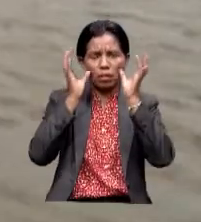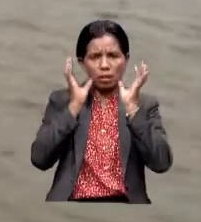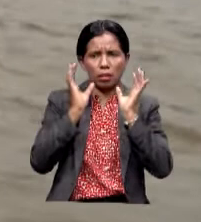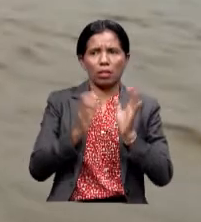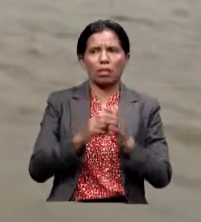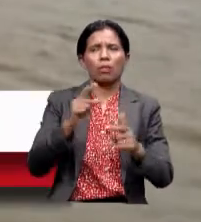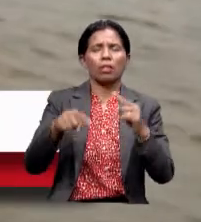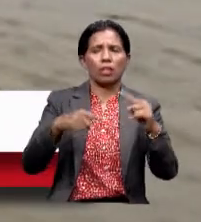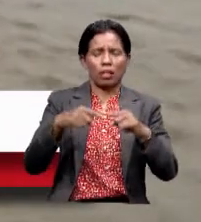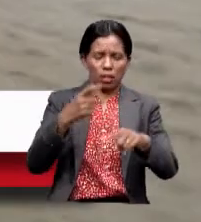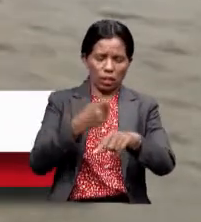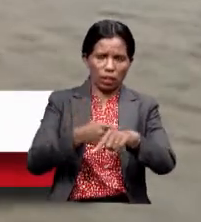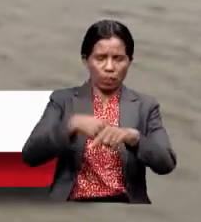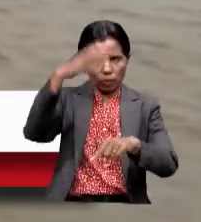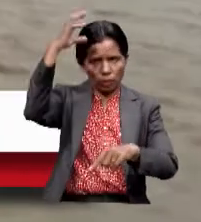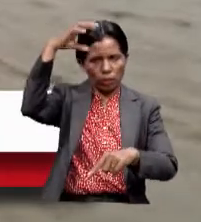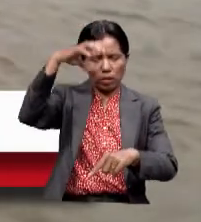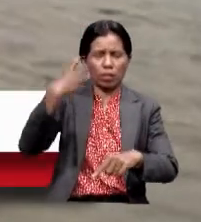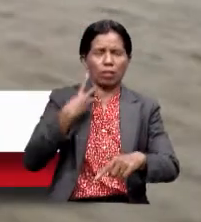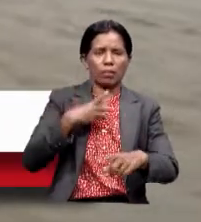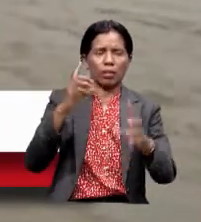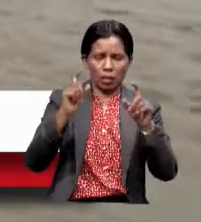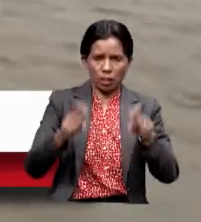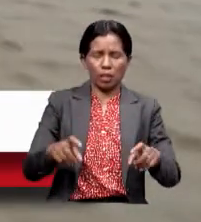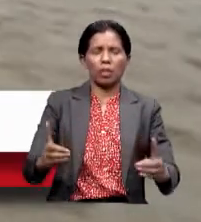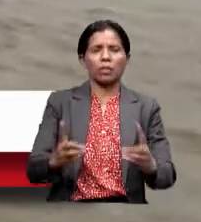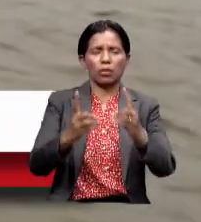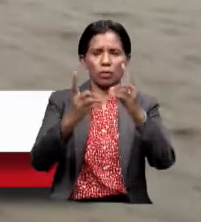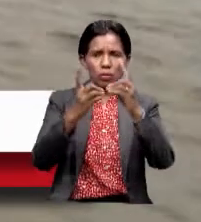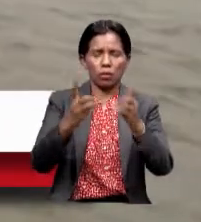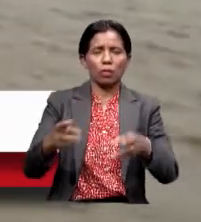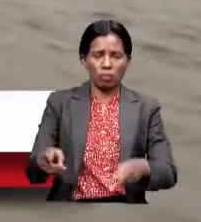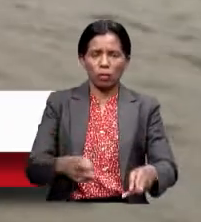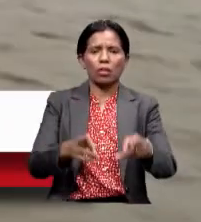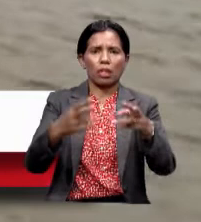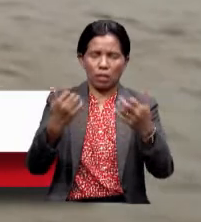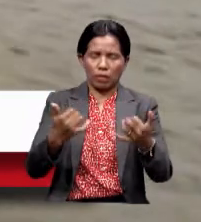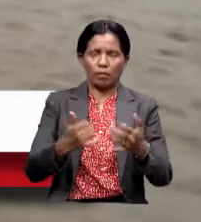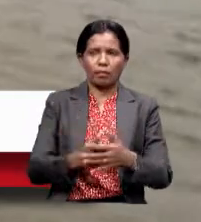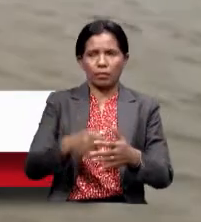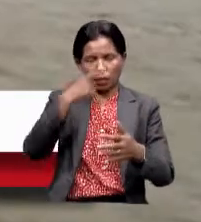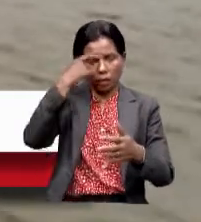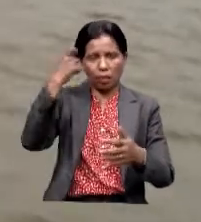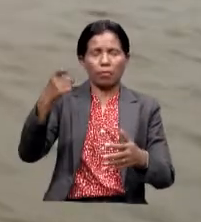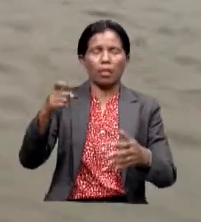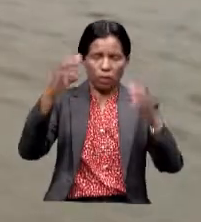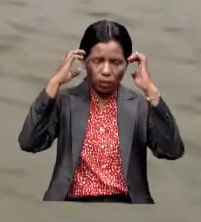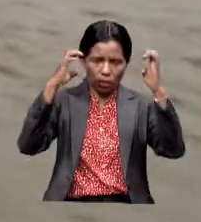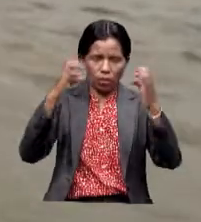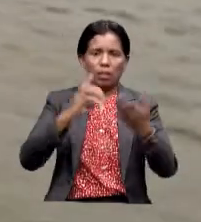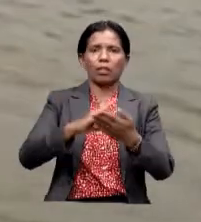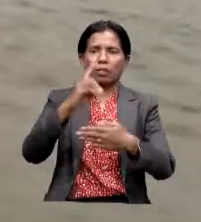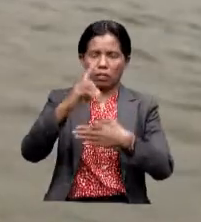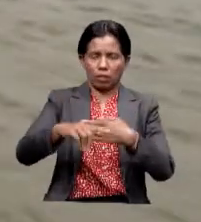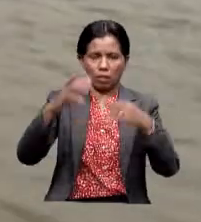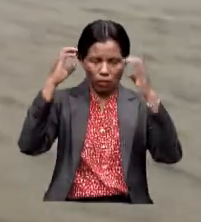Tempo Udang, kami tinggi hasur dari dari dana. Entah, tambah ke setahun, edukasi yang hanya sang sayur dari dalam itu, edukasi yang makin